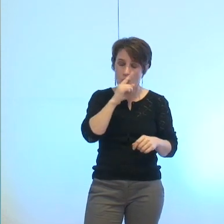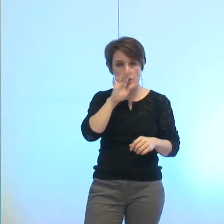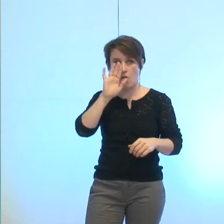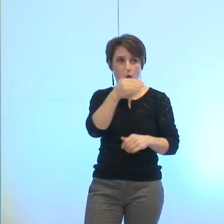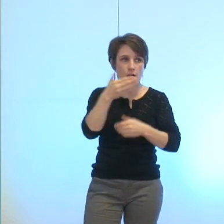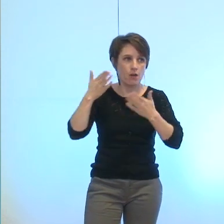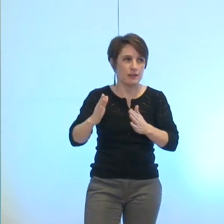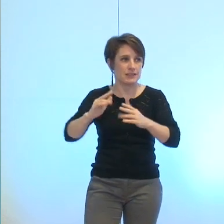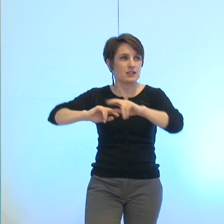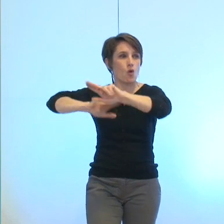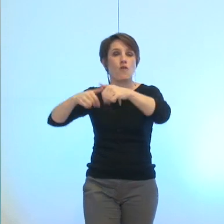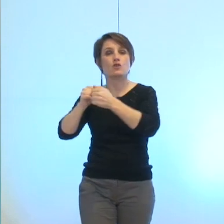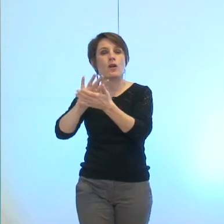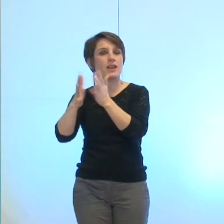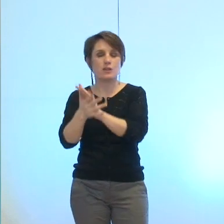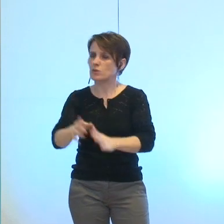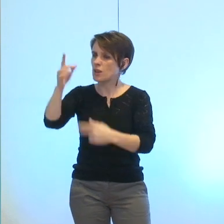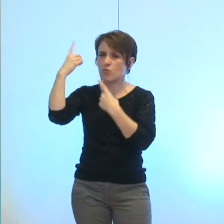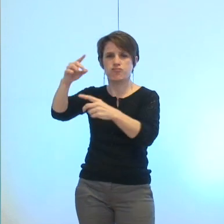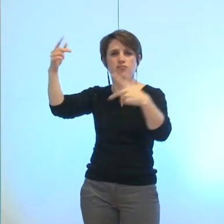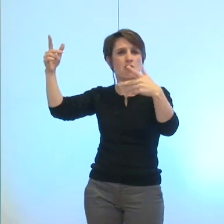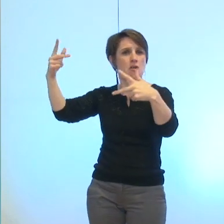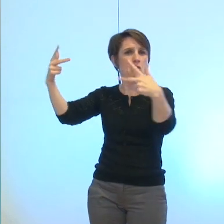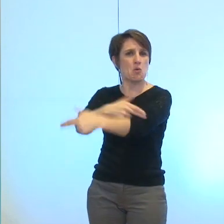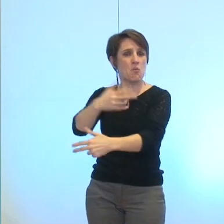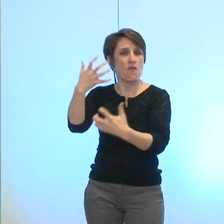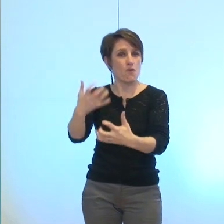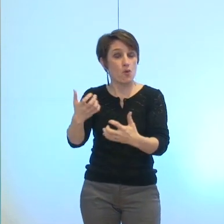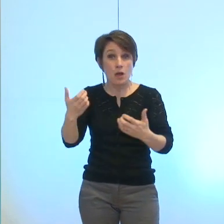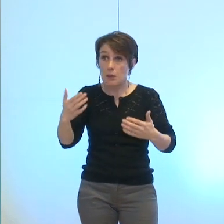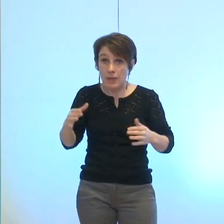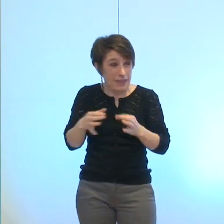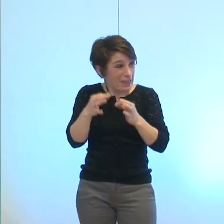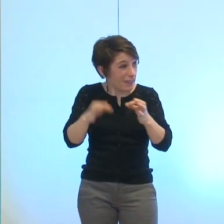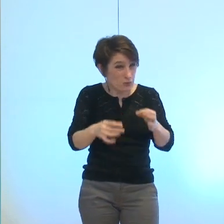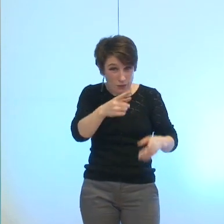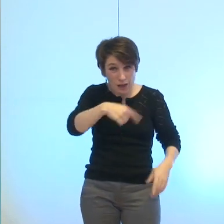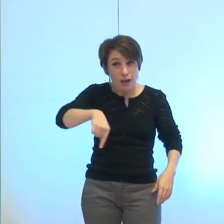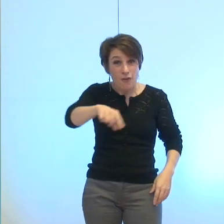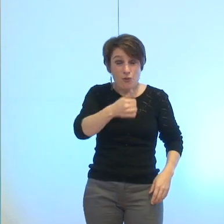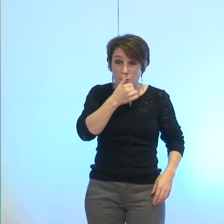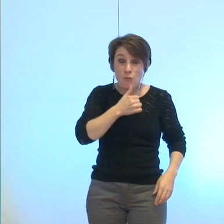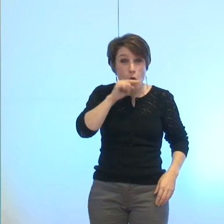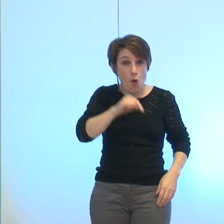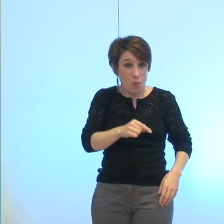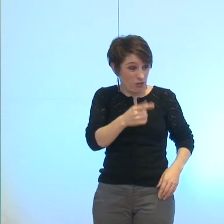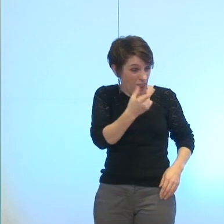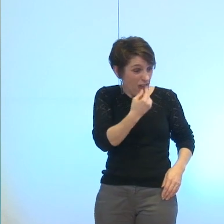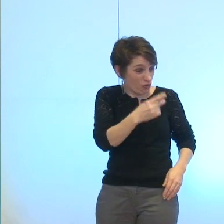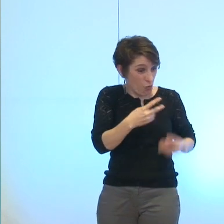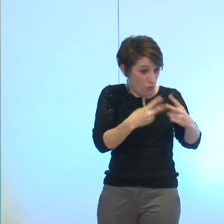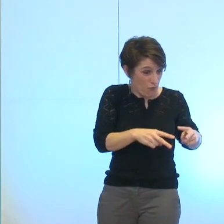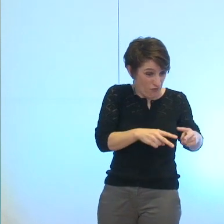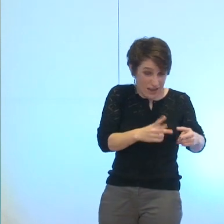vous vous êtes mis dans la situation juridique incroyable que vous vous êtes contraint à utiliser l'argent de la collectivité pour